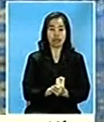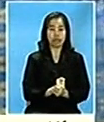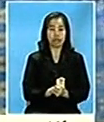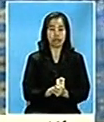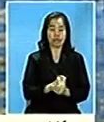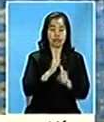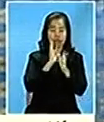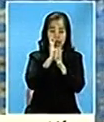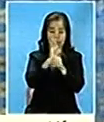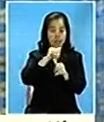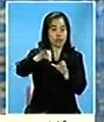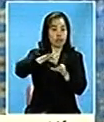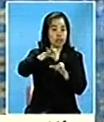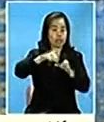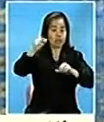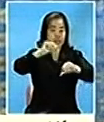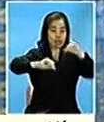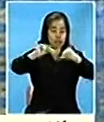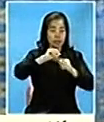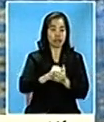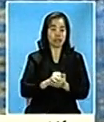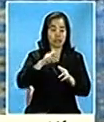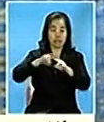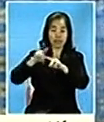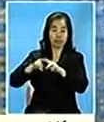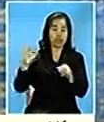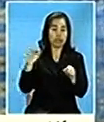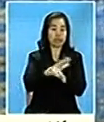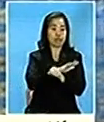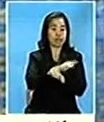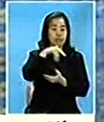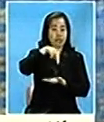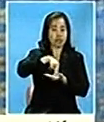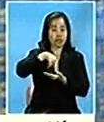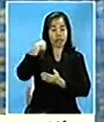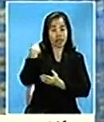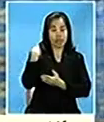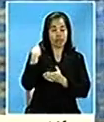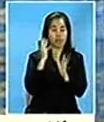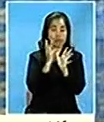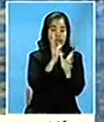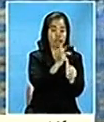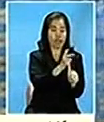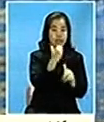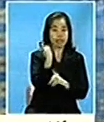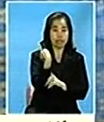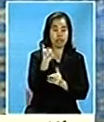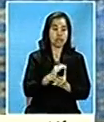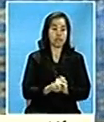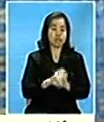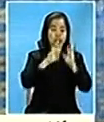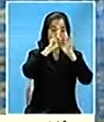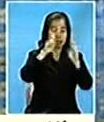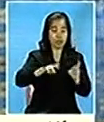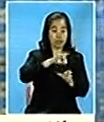กาแฟที่นั่งไม่พอยืนดื่มคนกินเพียบร้านกาแฟขายถ้ว